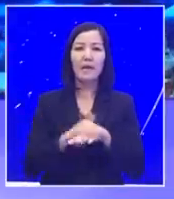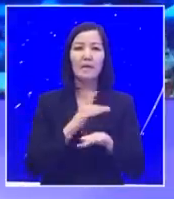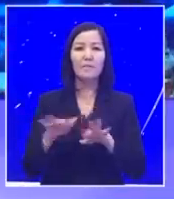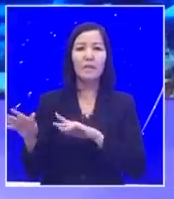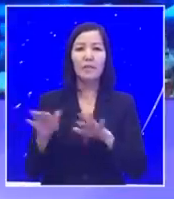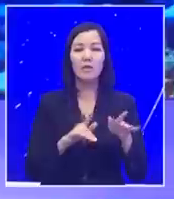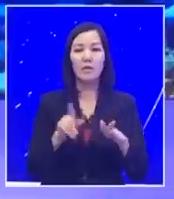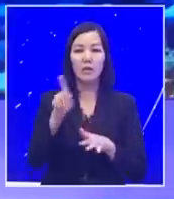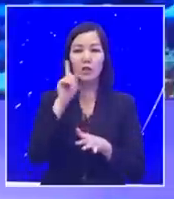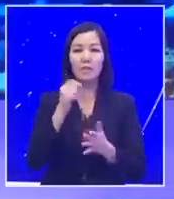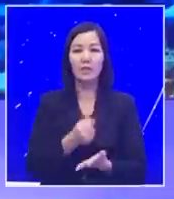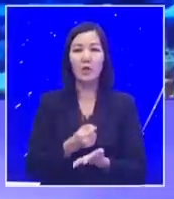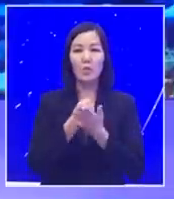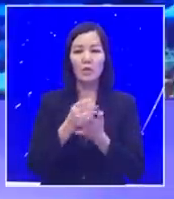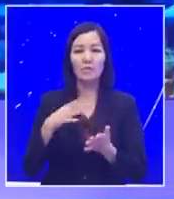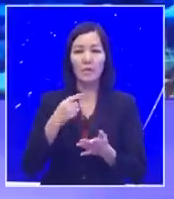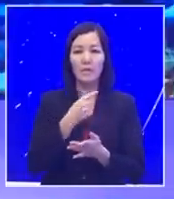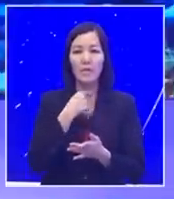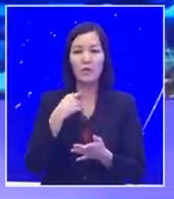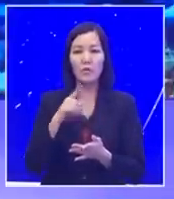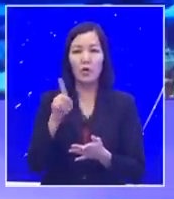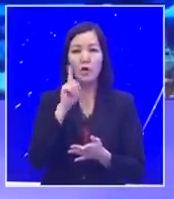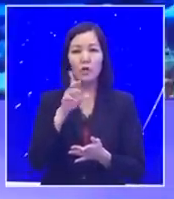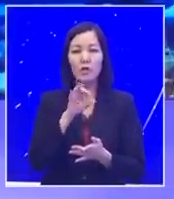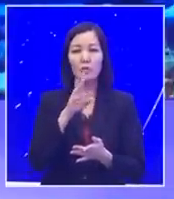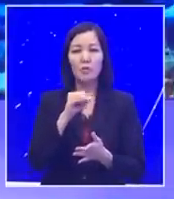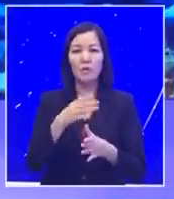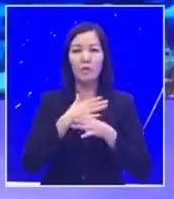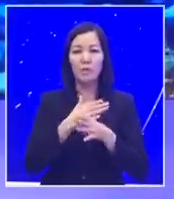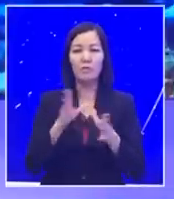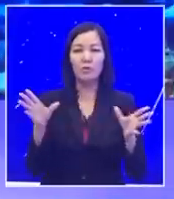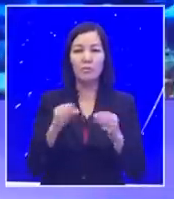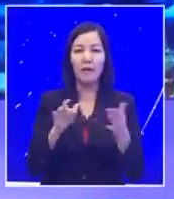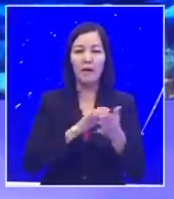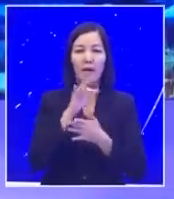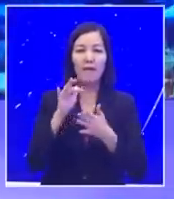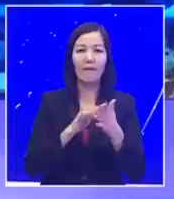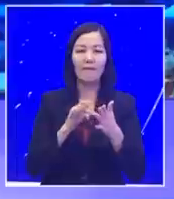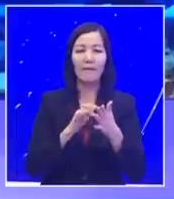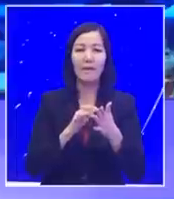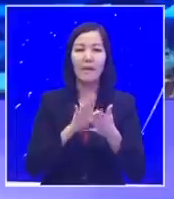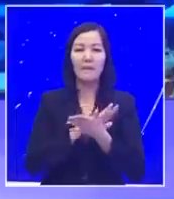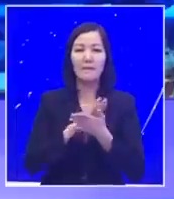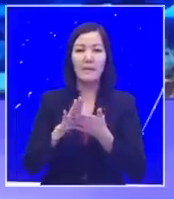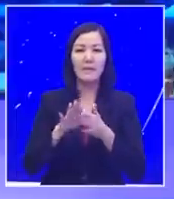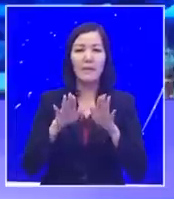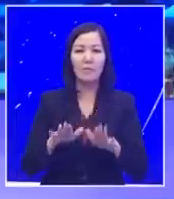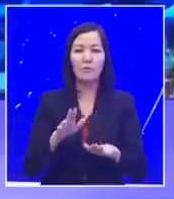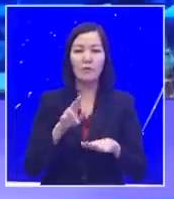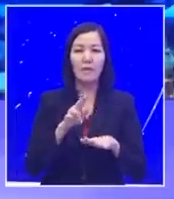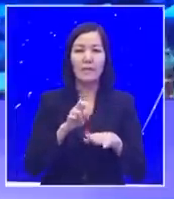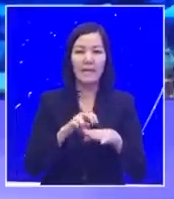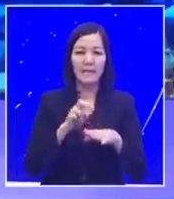Қайырымдылық шараларын жастар да қолдап жатыр. Талдықорғандық жас отандықтар демеушілермен бірге қаланың 4 бұрышындағы санитарлық поста дәрігерлер мен